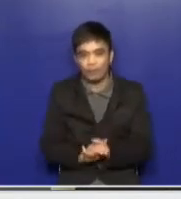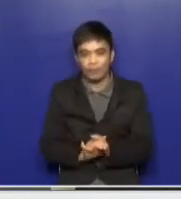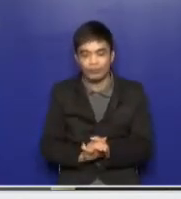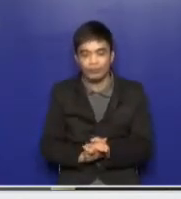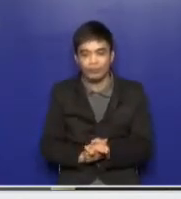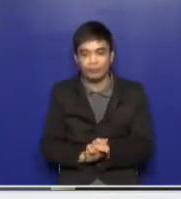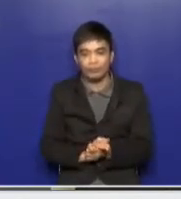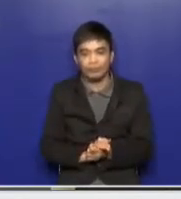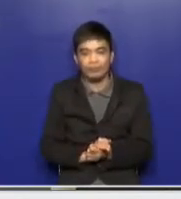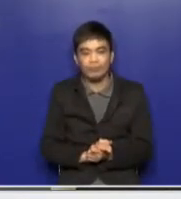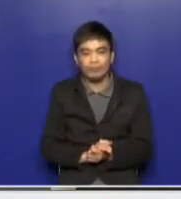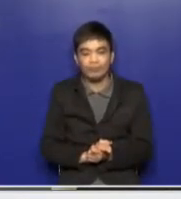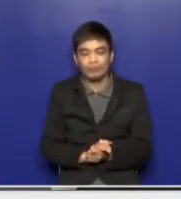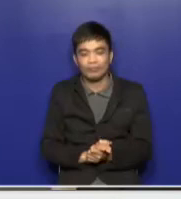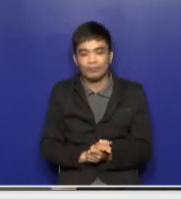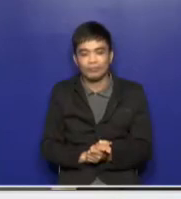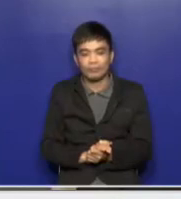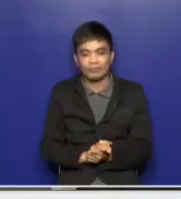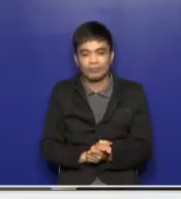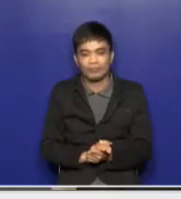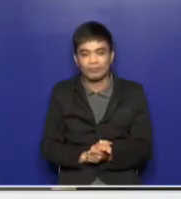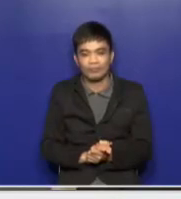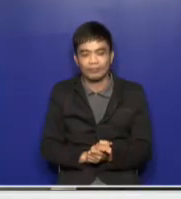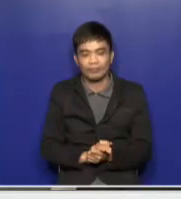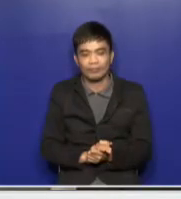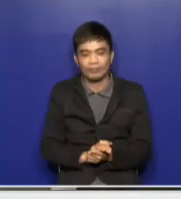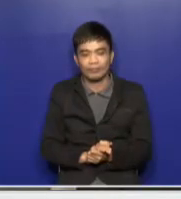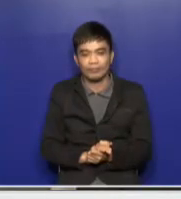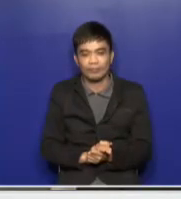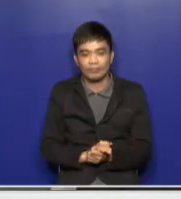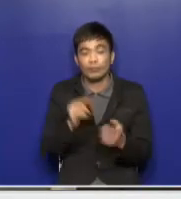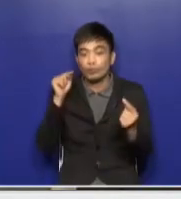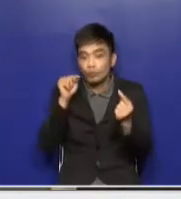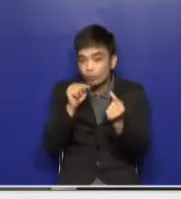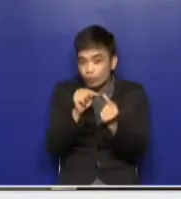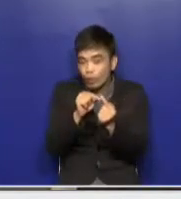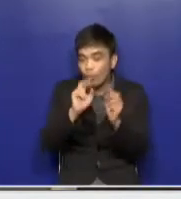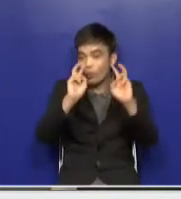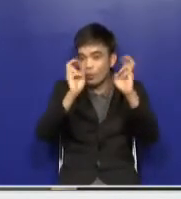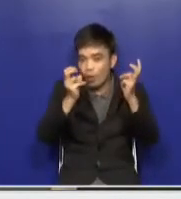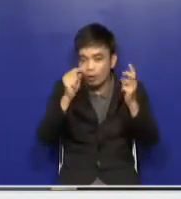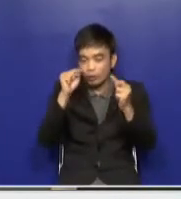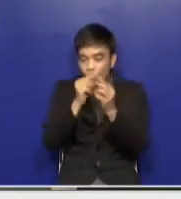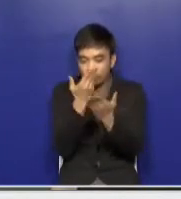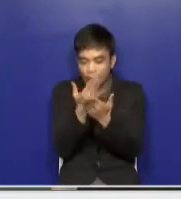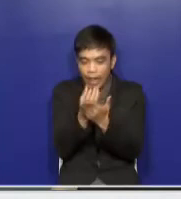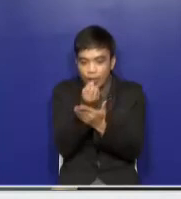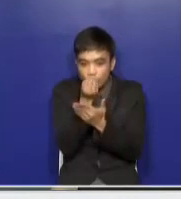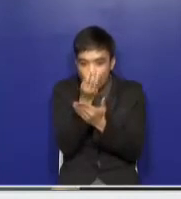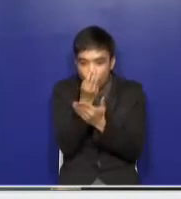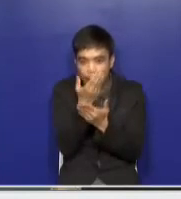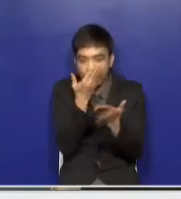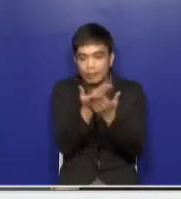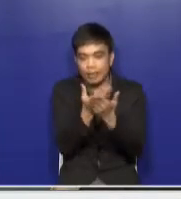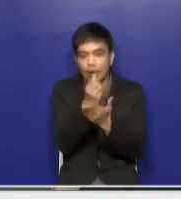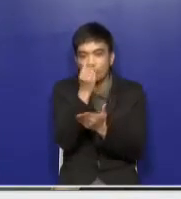านไปนะครับก็ สำหรับในประเด็นเรื่องของตัวส่วนต่างดอกเบี้ยนะครับหรือว่า net interest margin เนี่ย